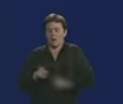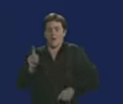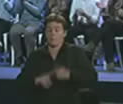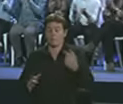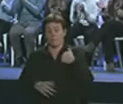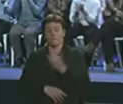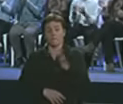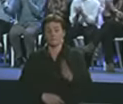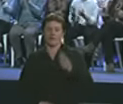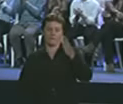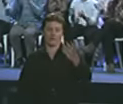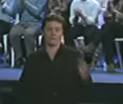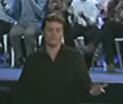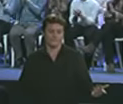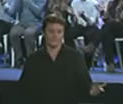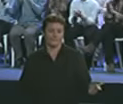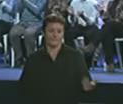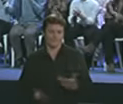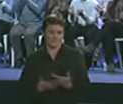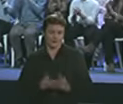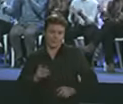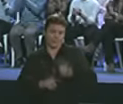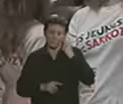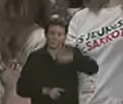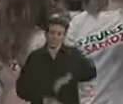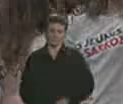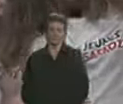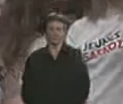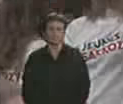l'avenir de la France. Où voulons-nous la conduire ?